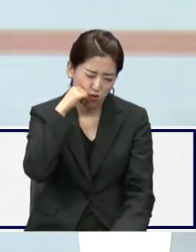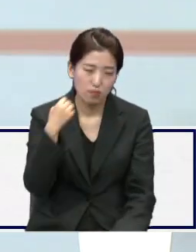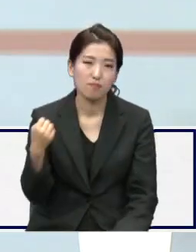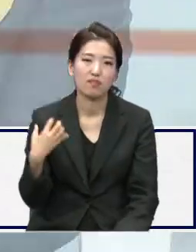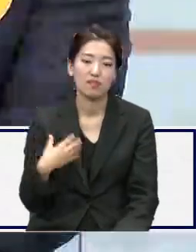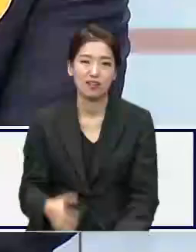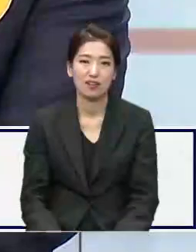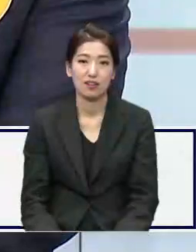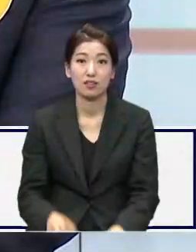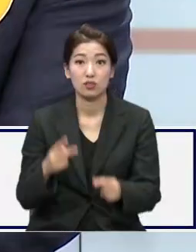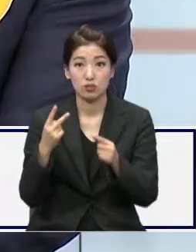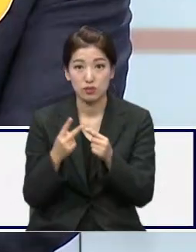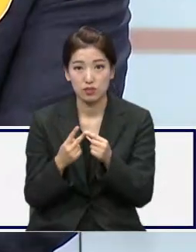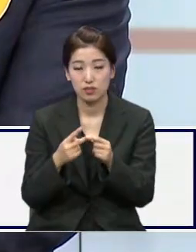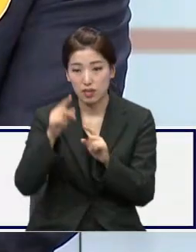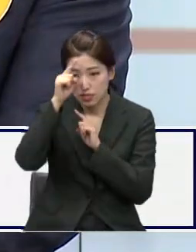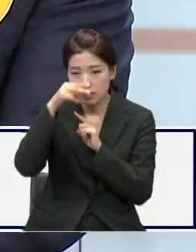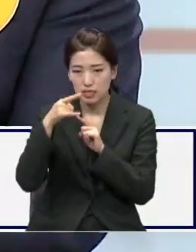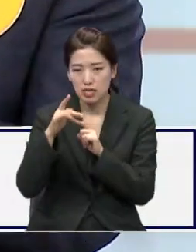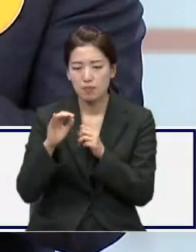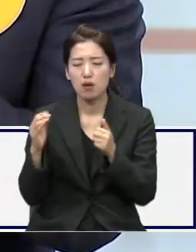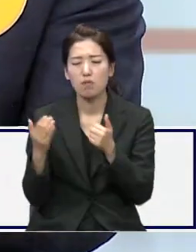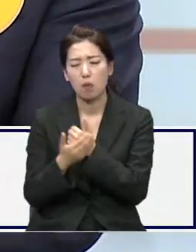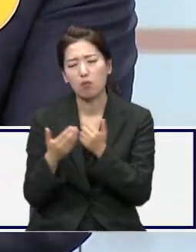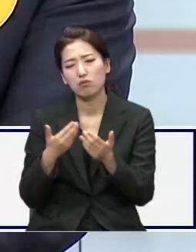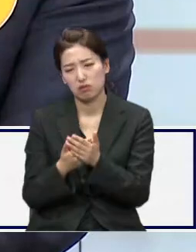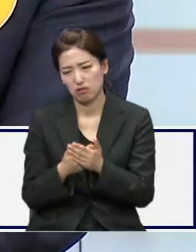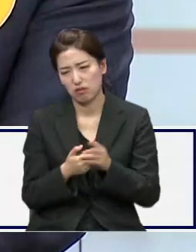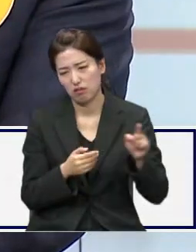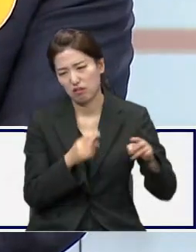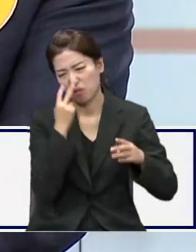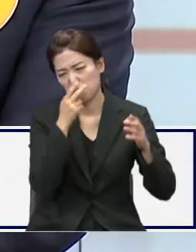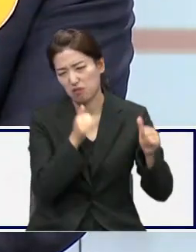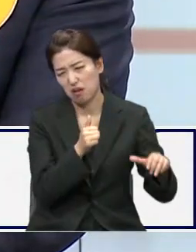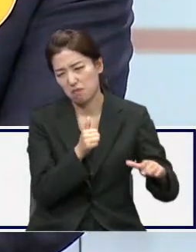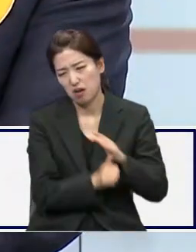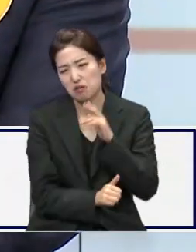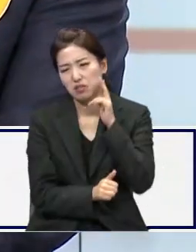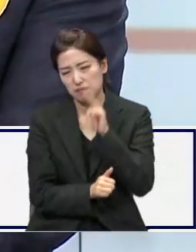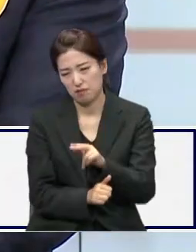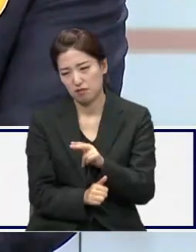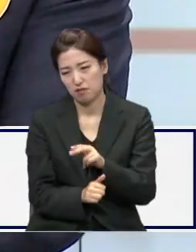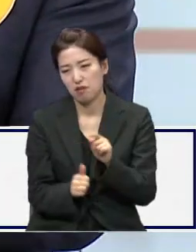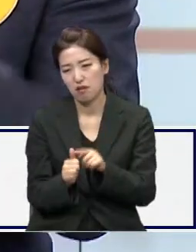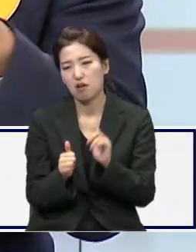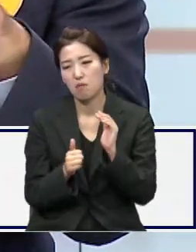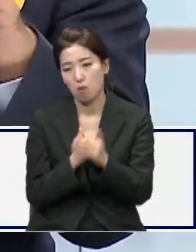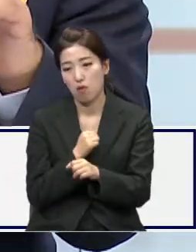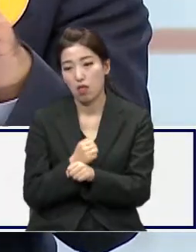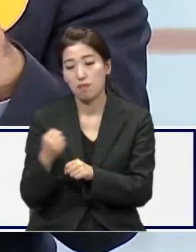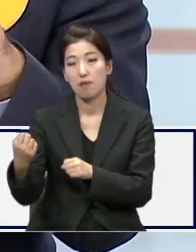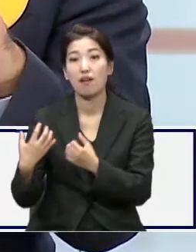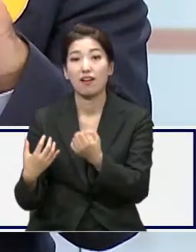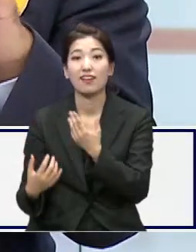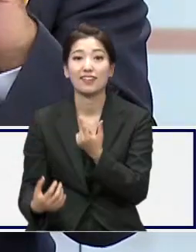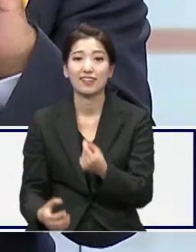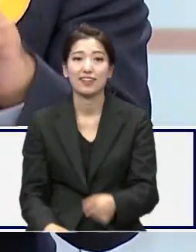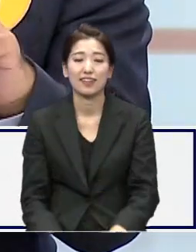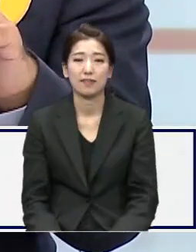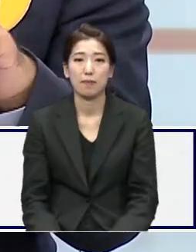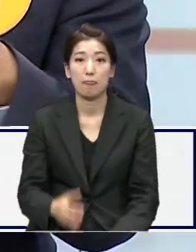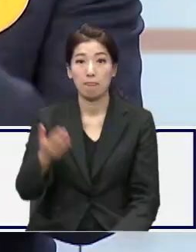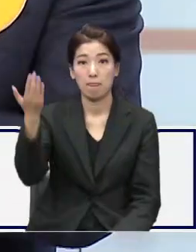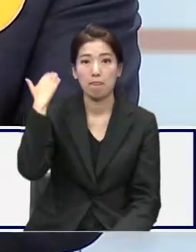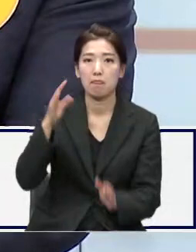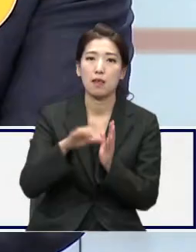두 번째는 이재명 대표를 지켜달라 너무 야당 탄압을 하는 거 아니냐 그 두 가지 목소리를 예전에는 사실은 말씀 안